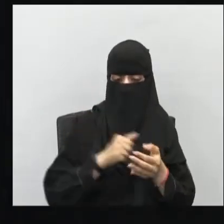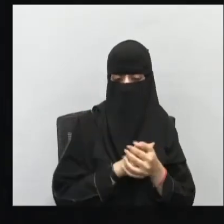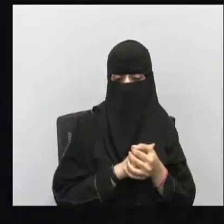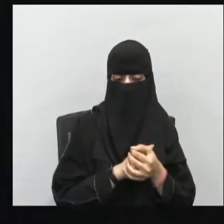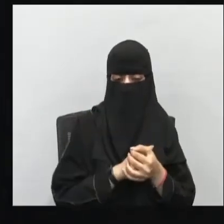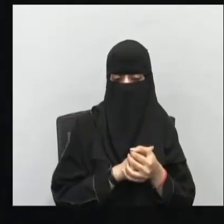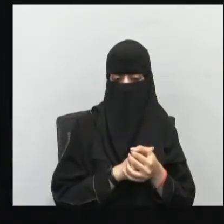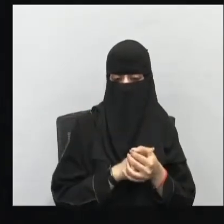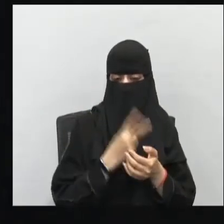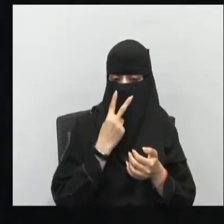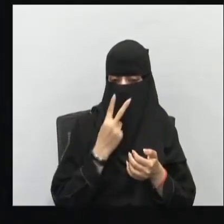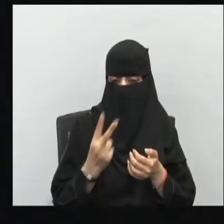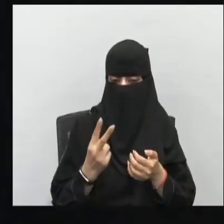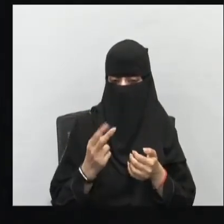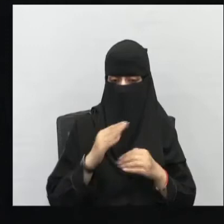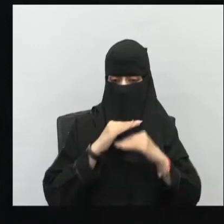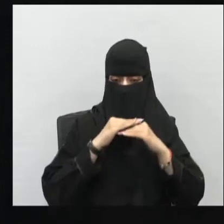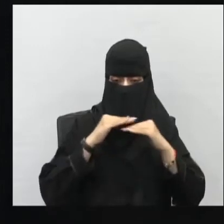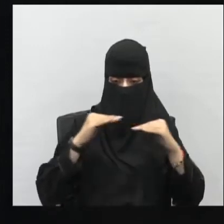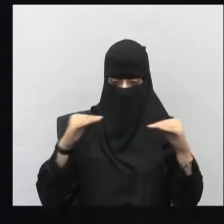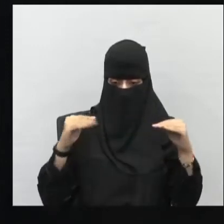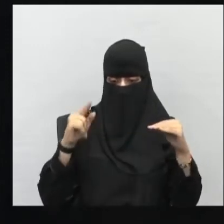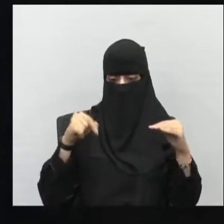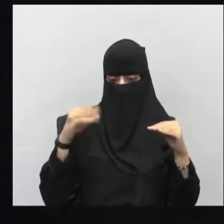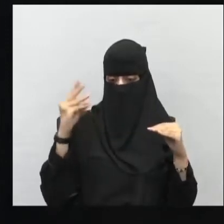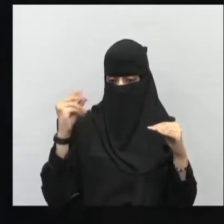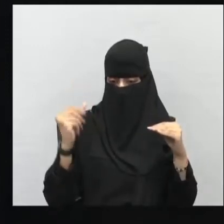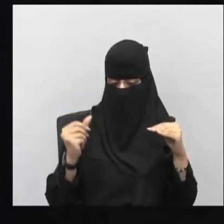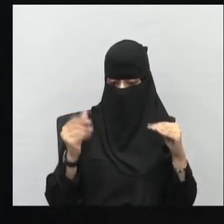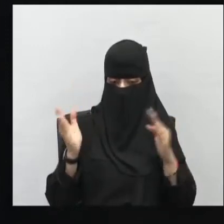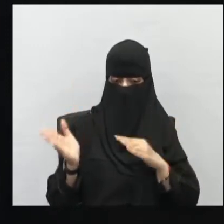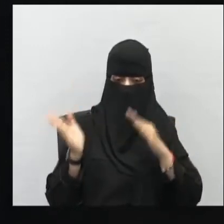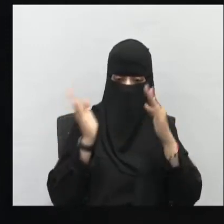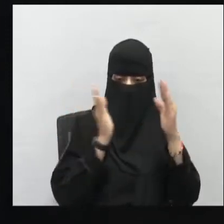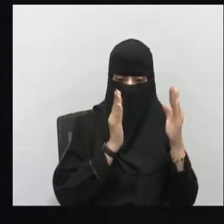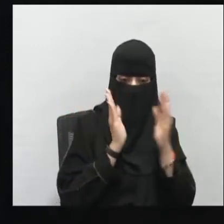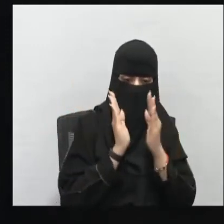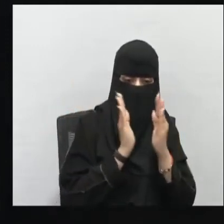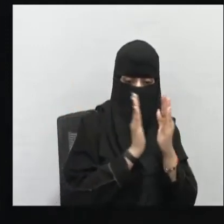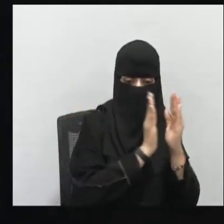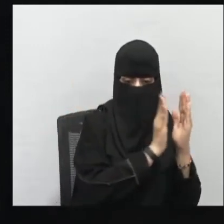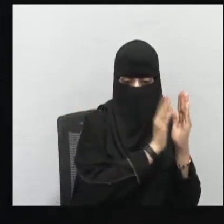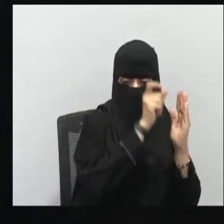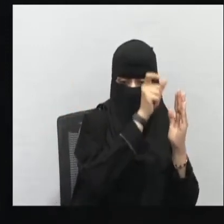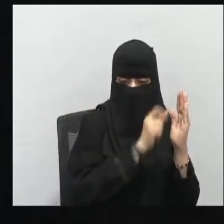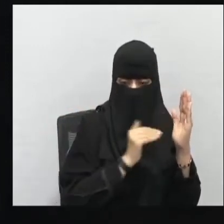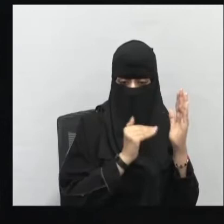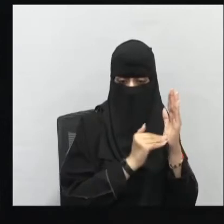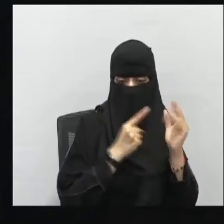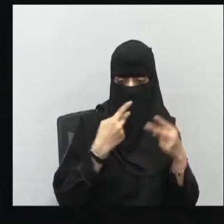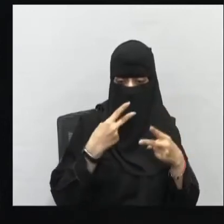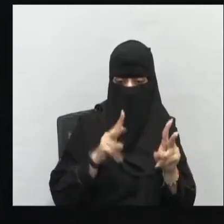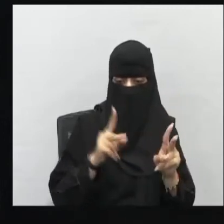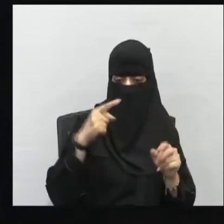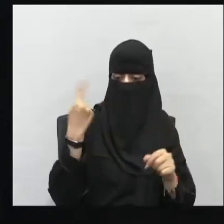جيدا، عندما ننتهي من الترقيم لاحظوا معي ننتقل إلى العمود الأخير والذي يبتدئ